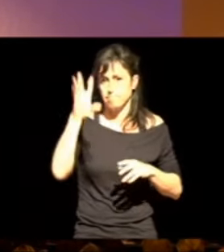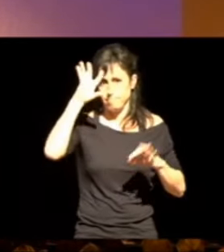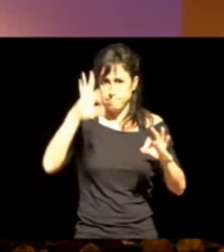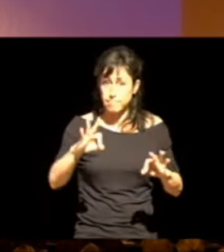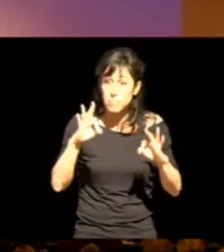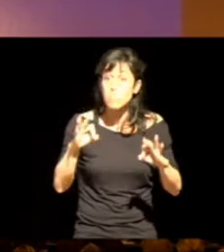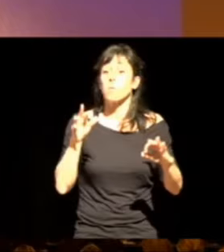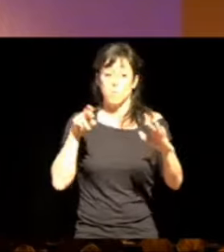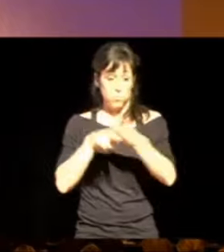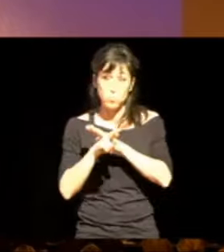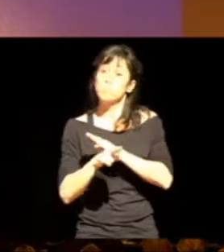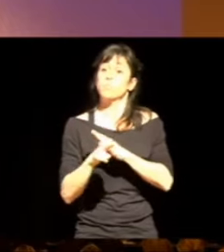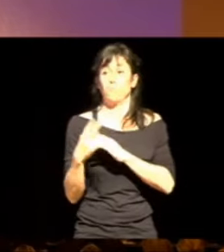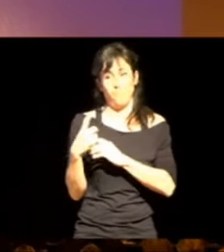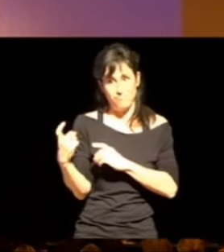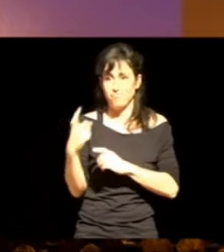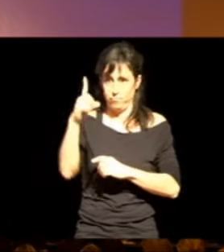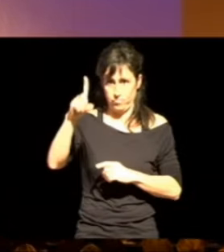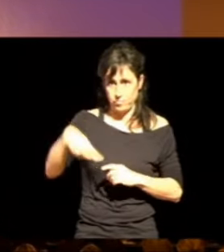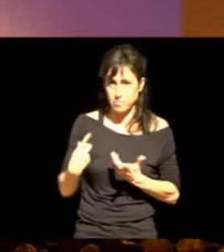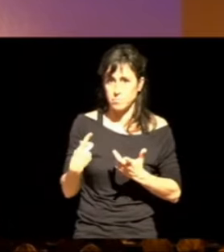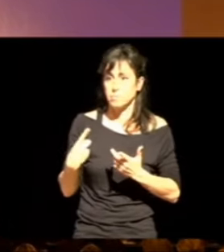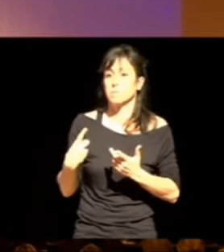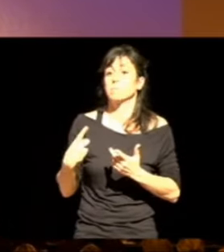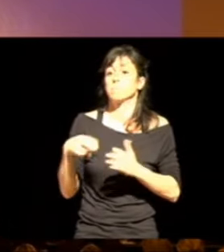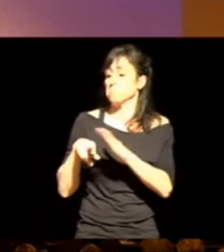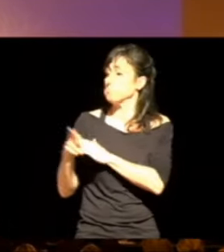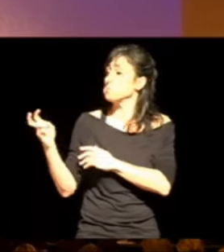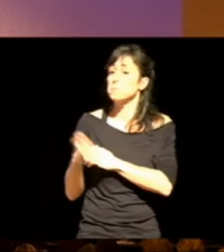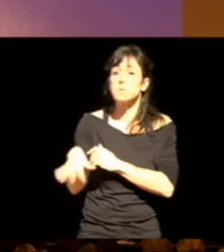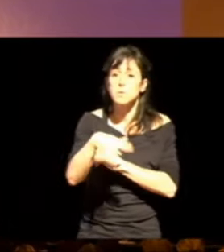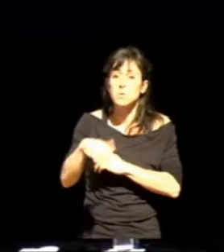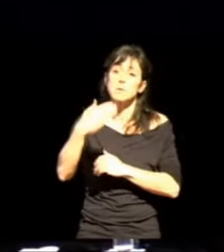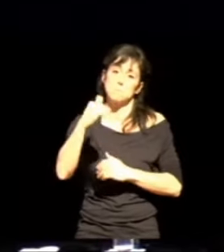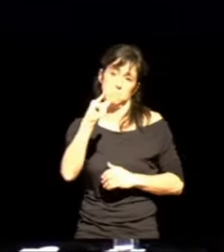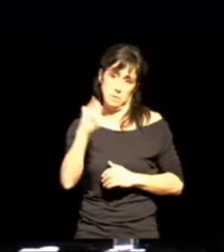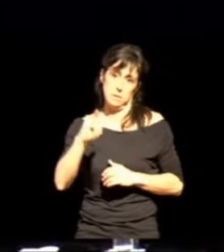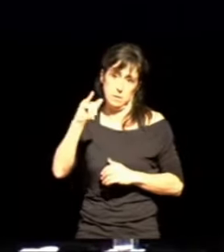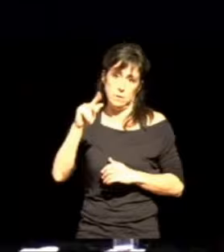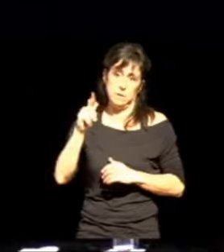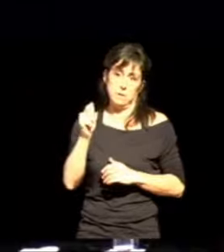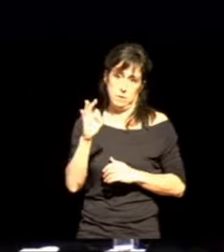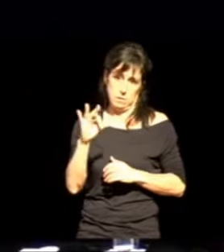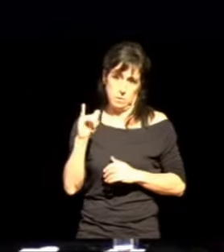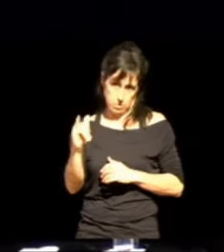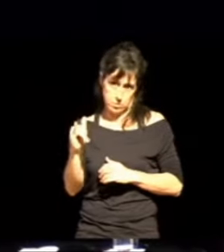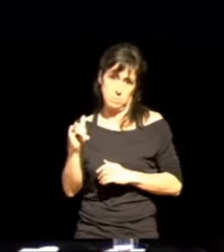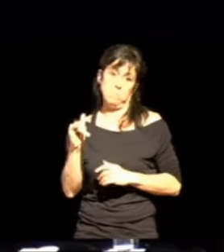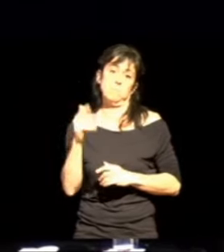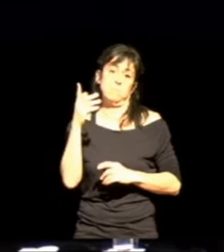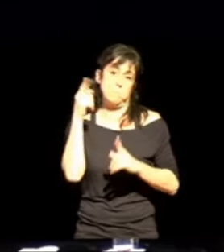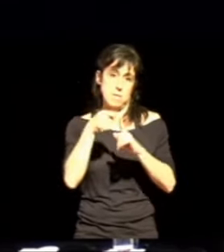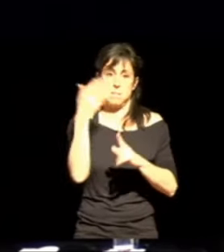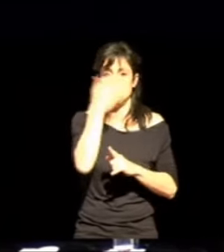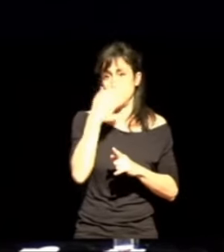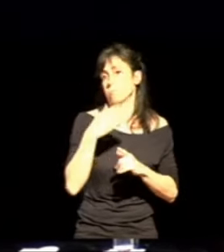edo bitartekoak behar dira. Ikasiren bidez, horretan ari gara, bai? Baliabide horiek zuei eskaintzen.